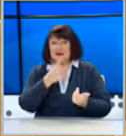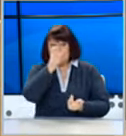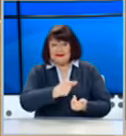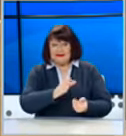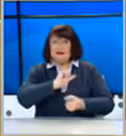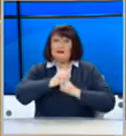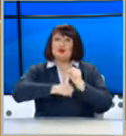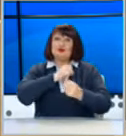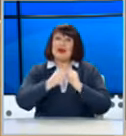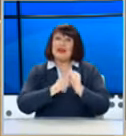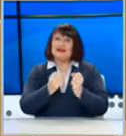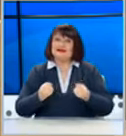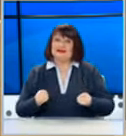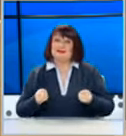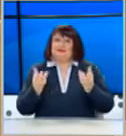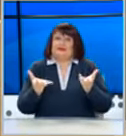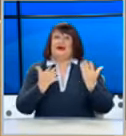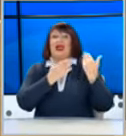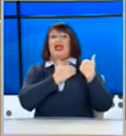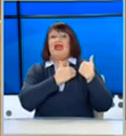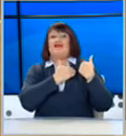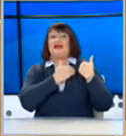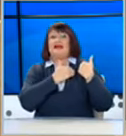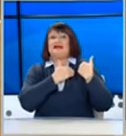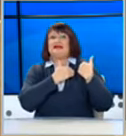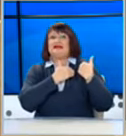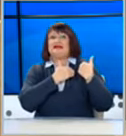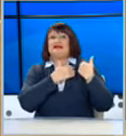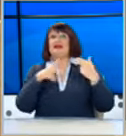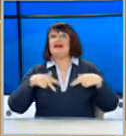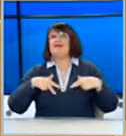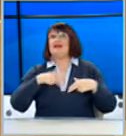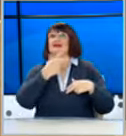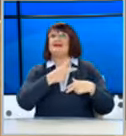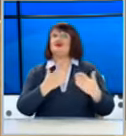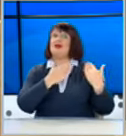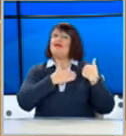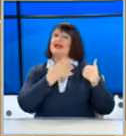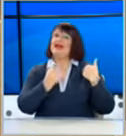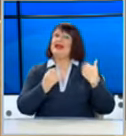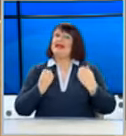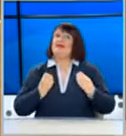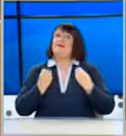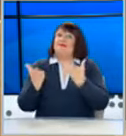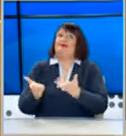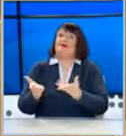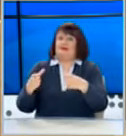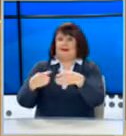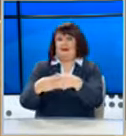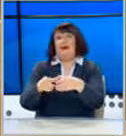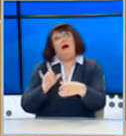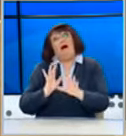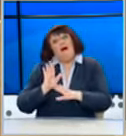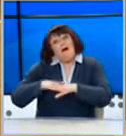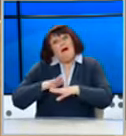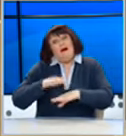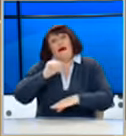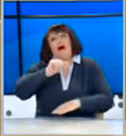να μεταβιβάσετε τις ευθύνες της κυβέρνησής σας στο ΑΣΕΠ.